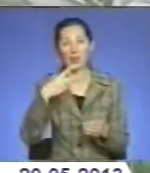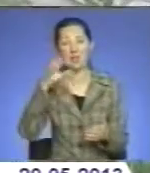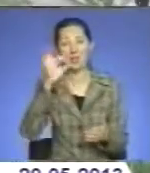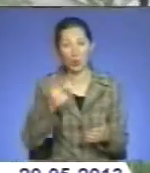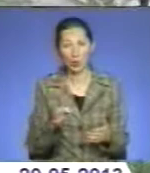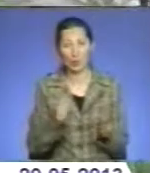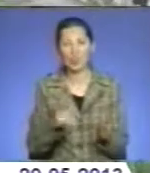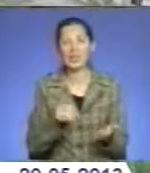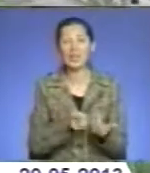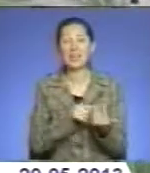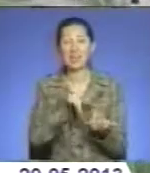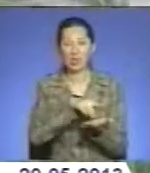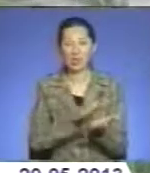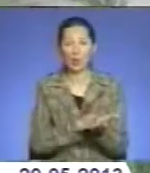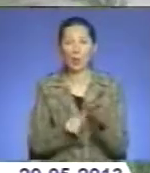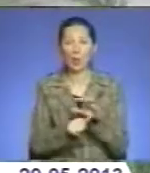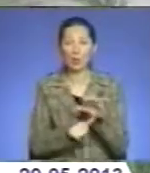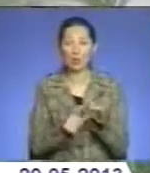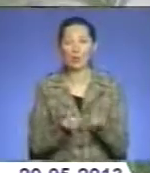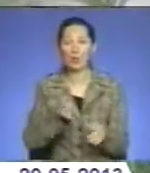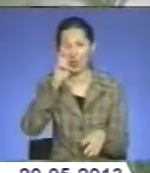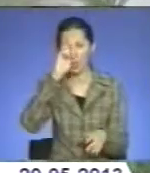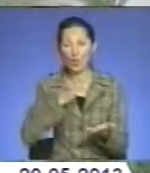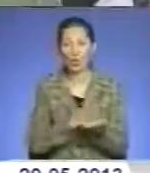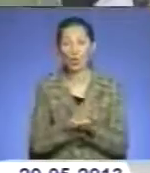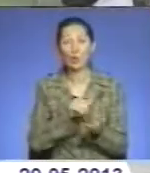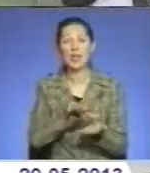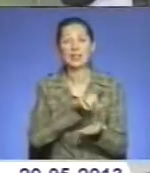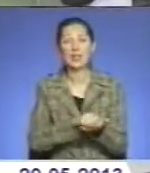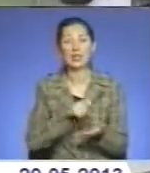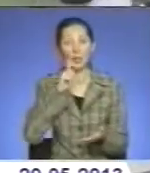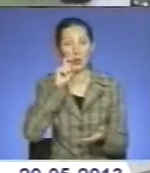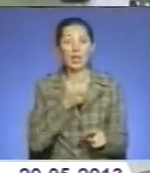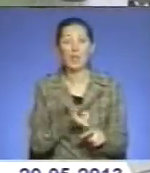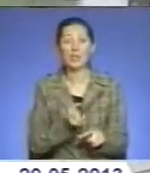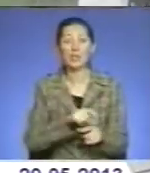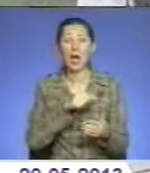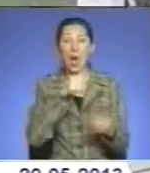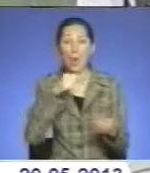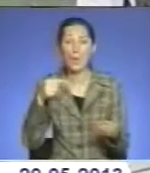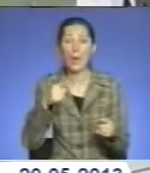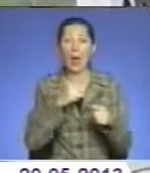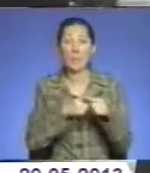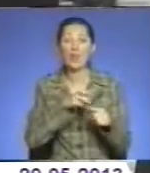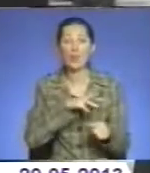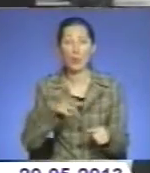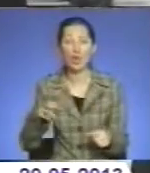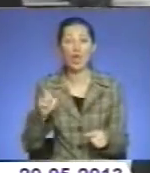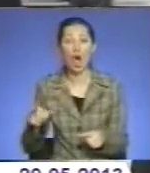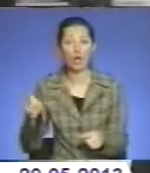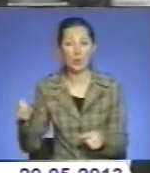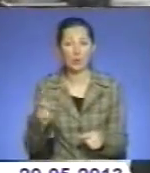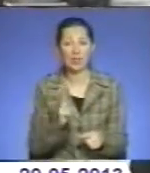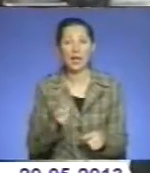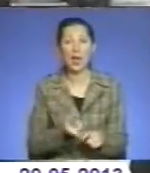кількість зареєстрованих безробітних у Державній службі зайнятості України перевищила позначку у 500 000 осіб, із яких більш